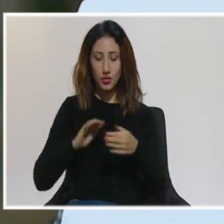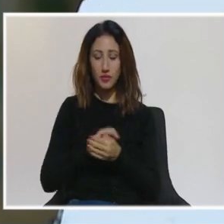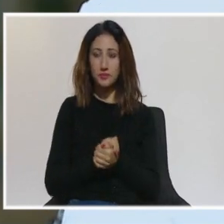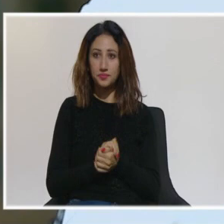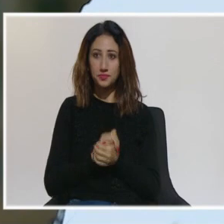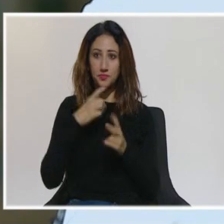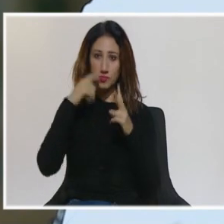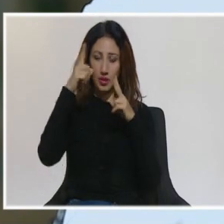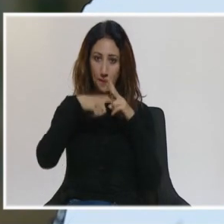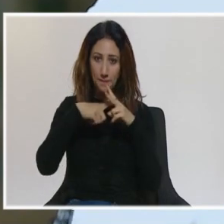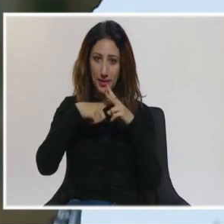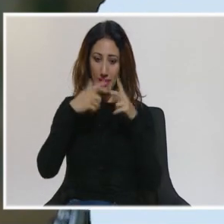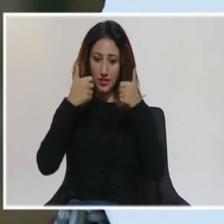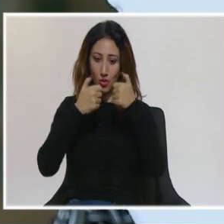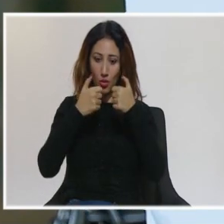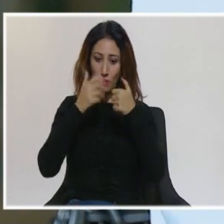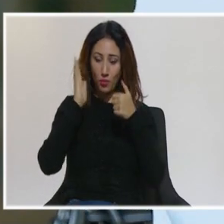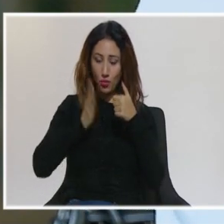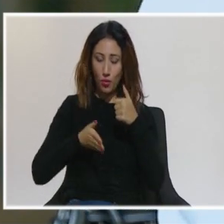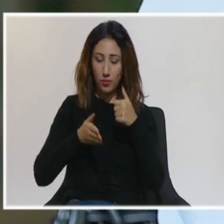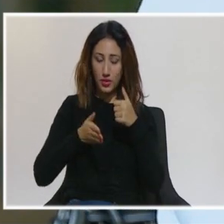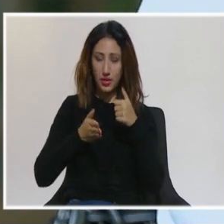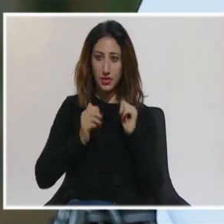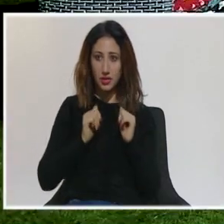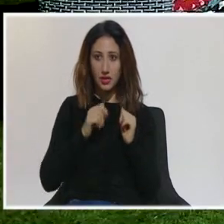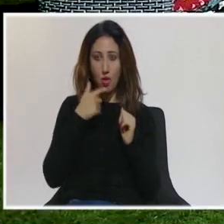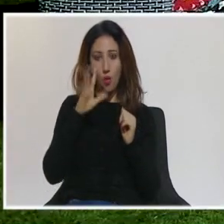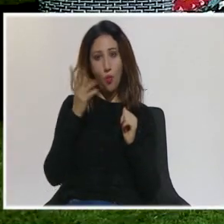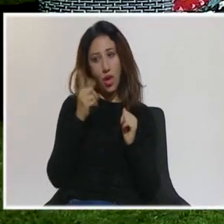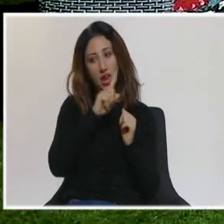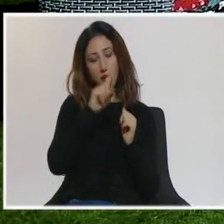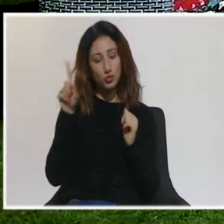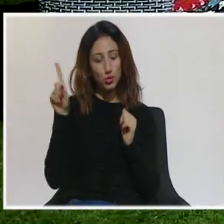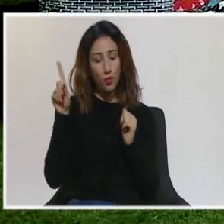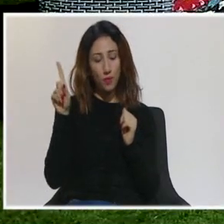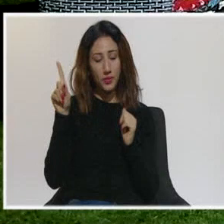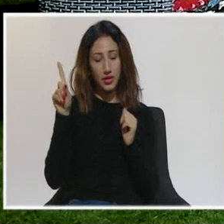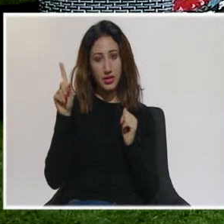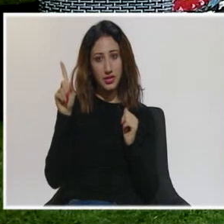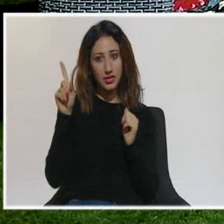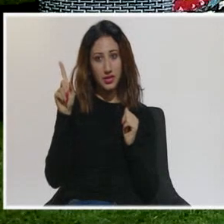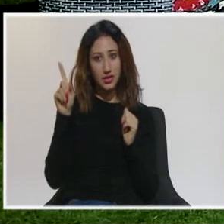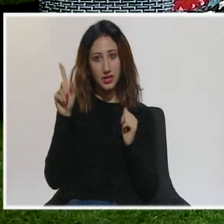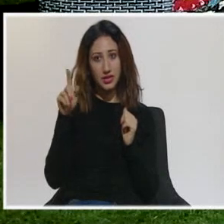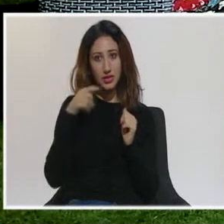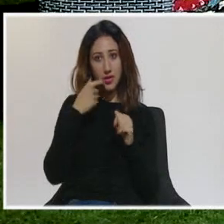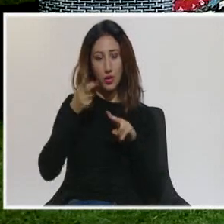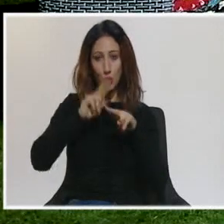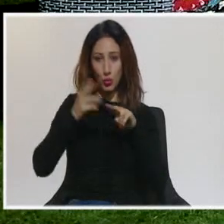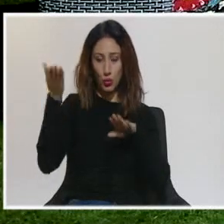بين الحب ممكن ولا مش ممكن، ولا مش ممكن يعود.